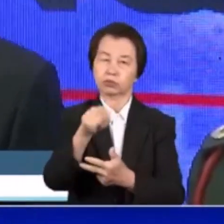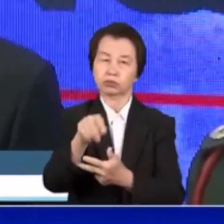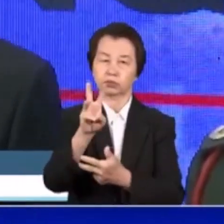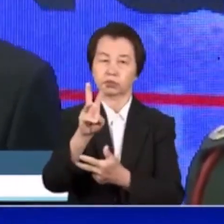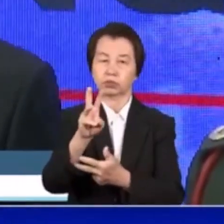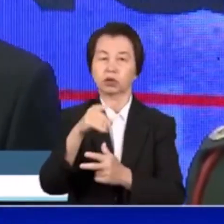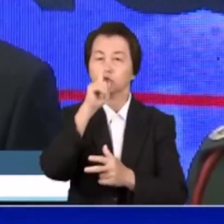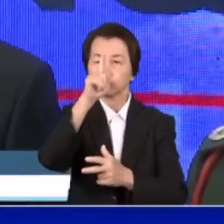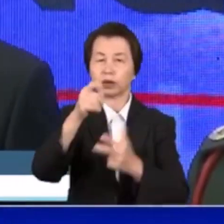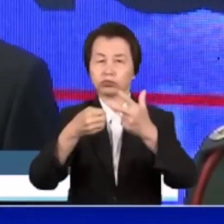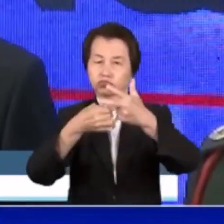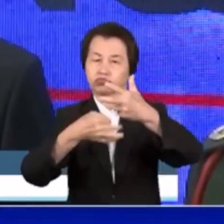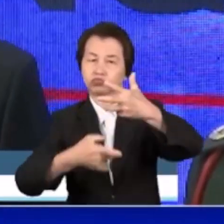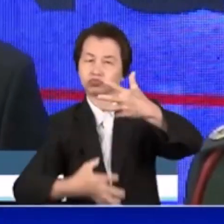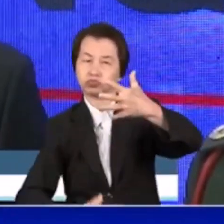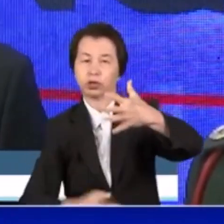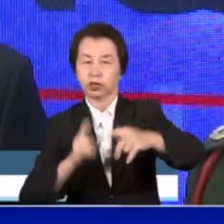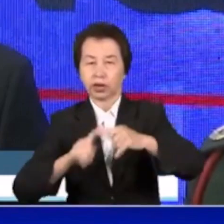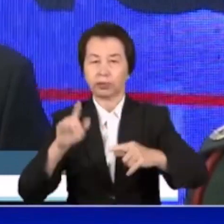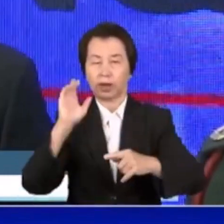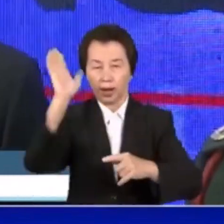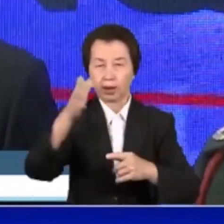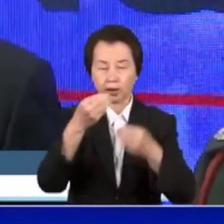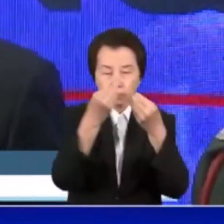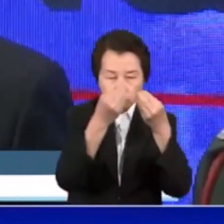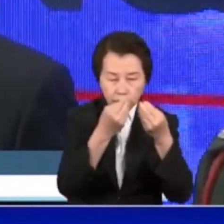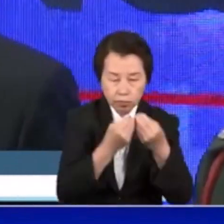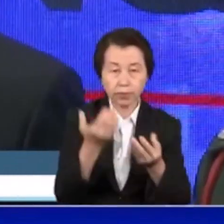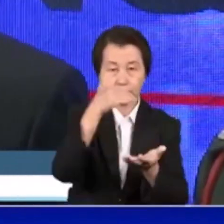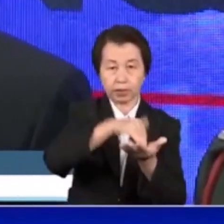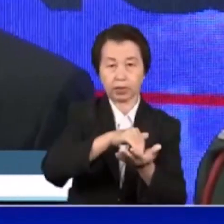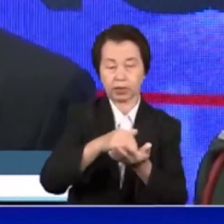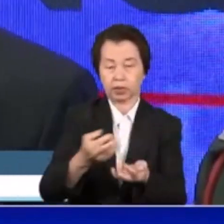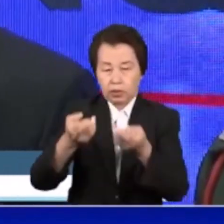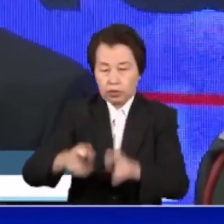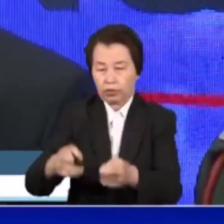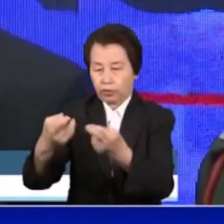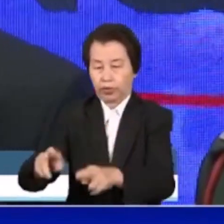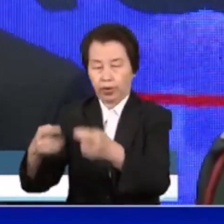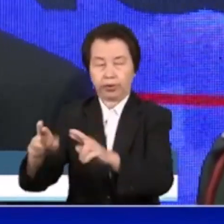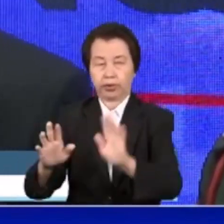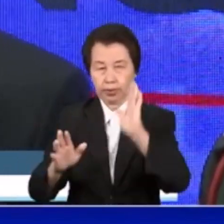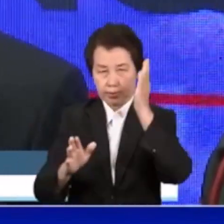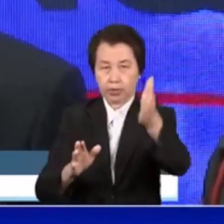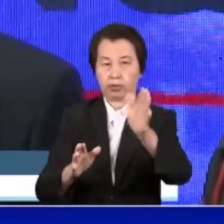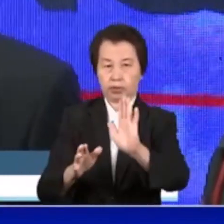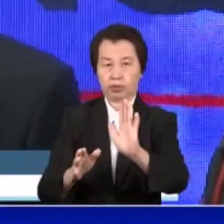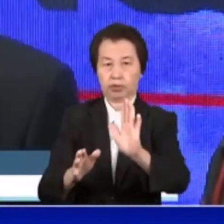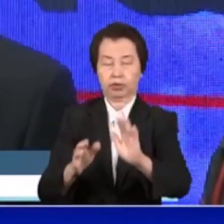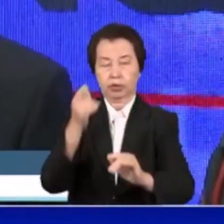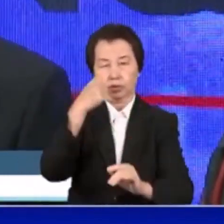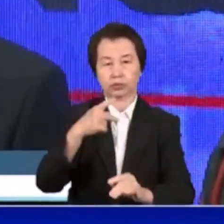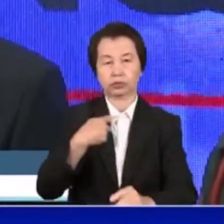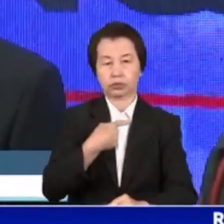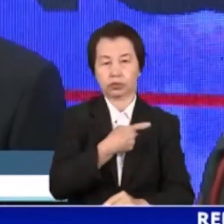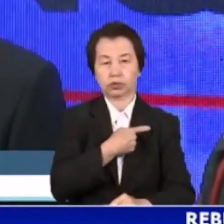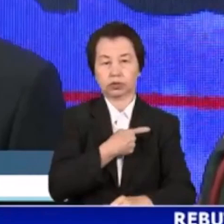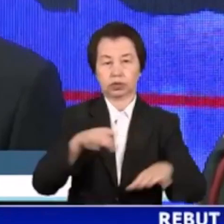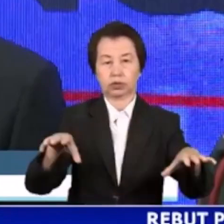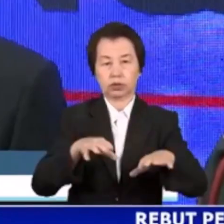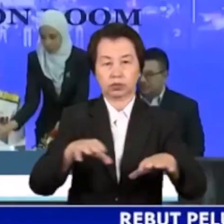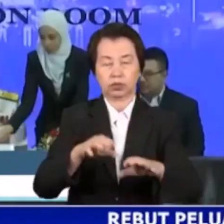sepatutnya banyak lagi lah, tetapi kita menilai semula kontrak-kontrak tersebut untuk kita